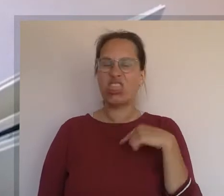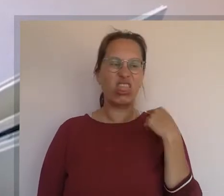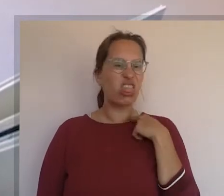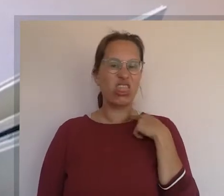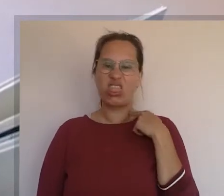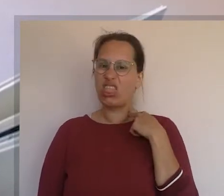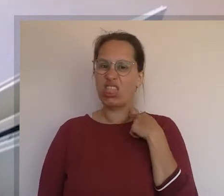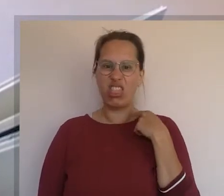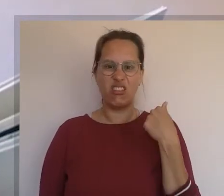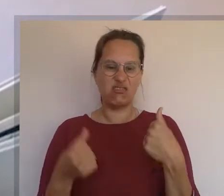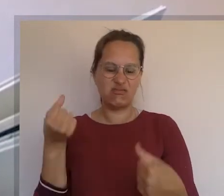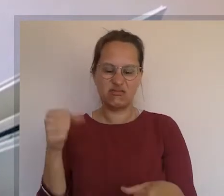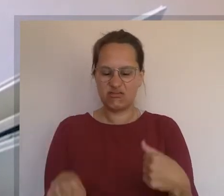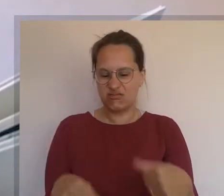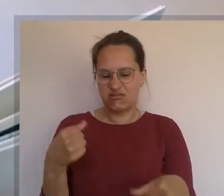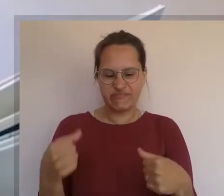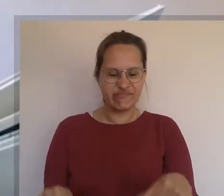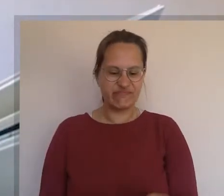Ik heb helemaal geen zin om te puzzelen.